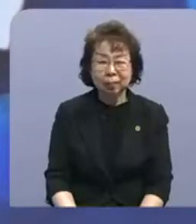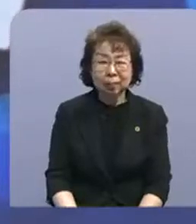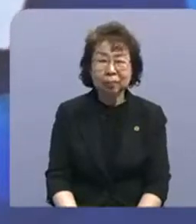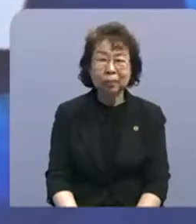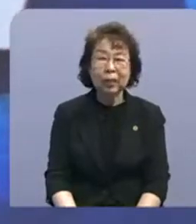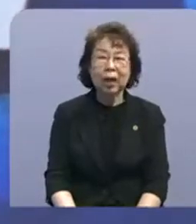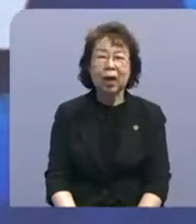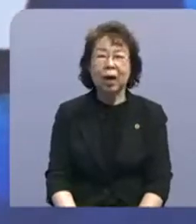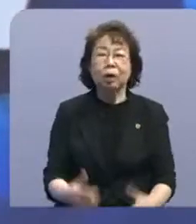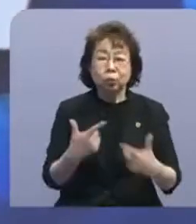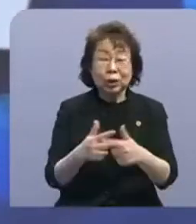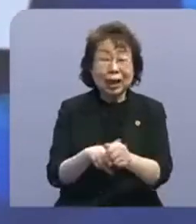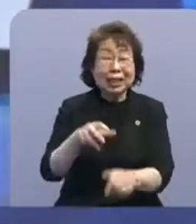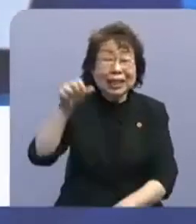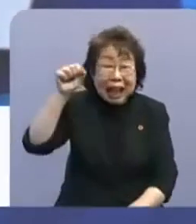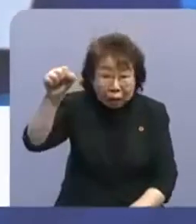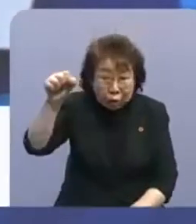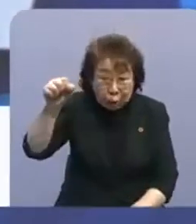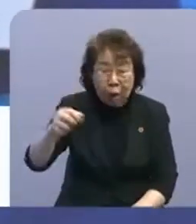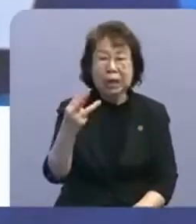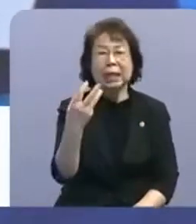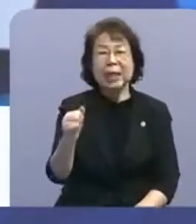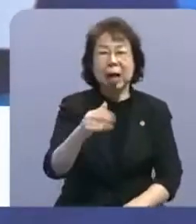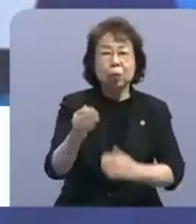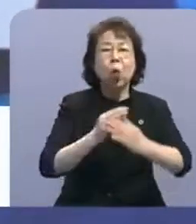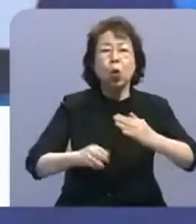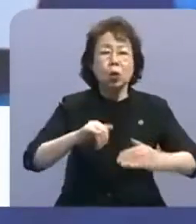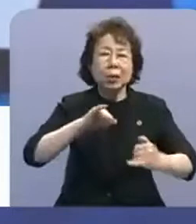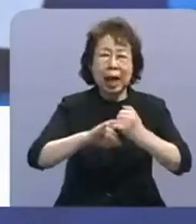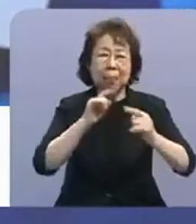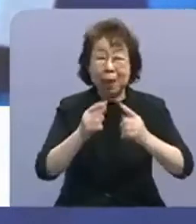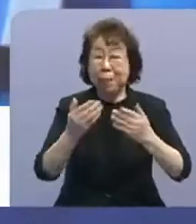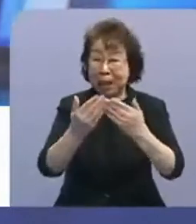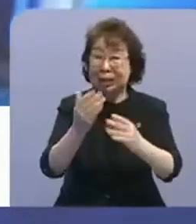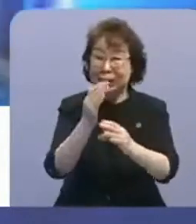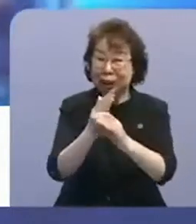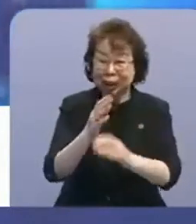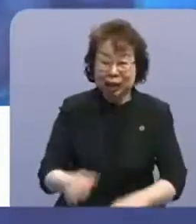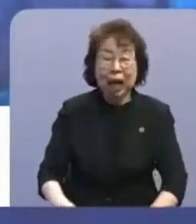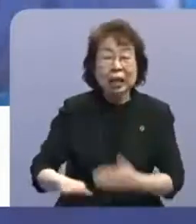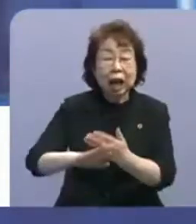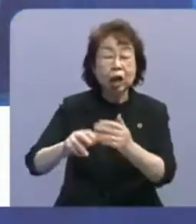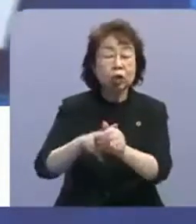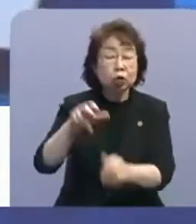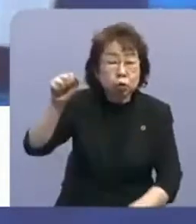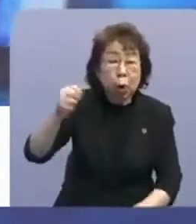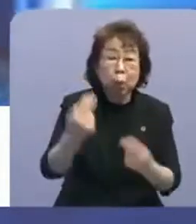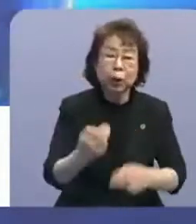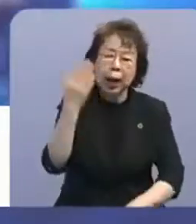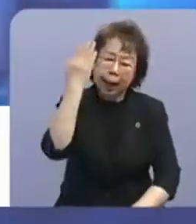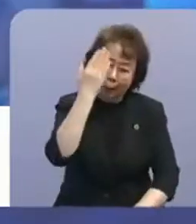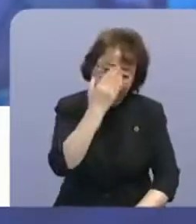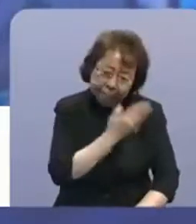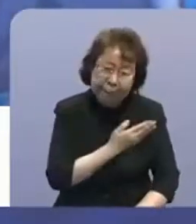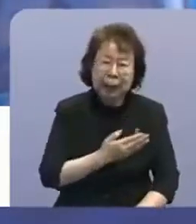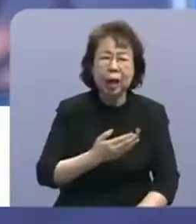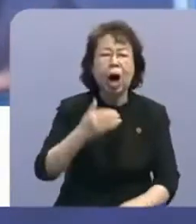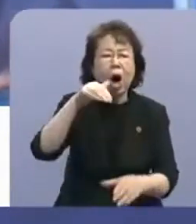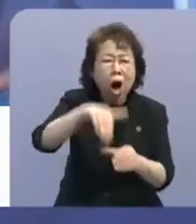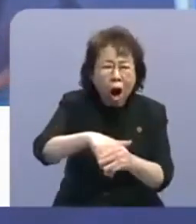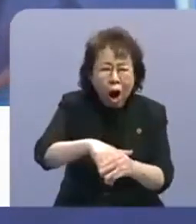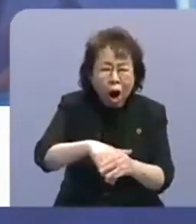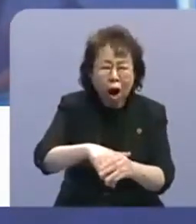3자 구도인 부산시장 후보들이 정책 공약을 발표하고 있습니다. 다른 후보보다 더 참신하면서도 유권자의